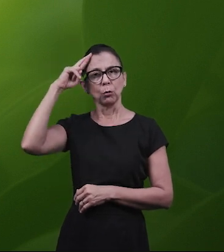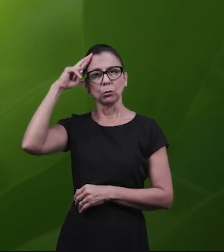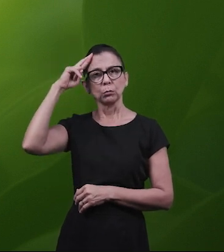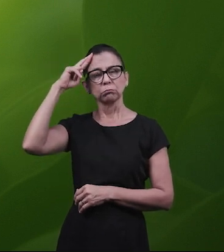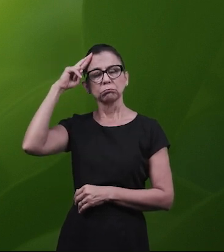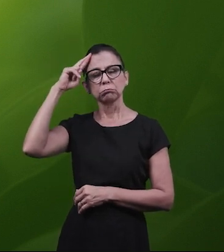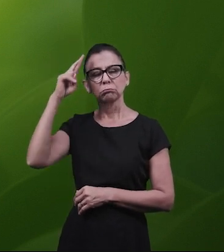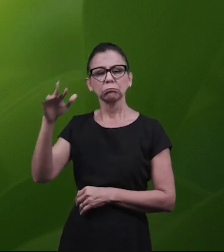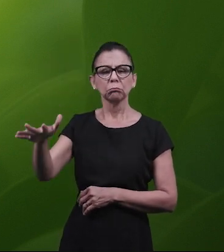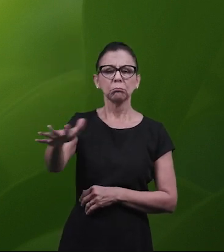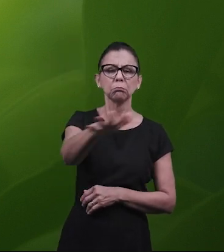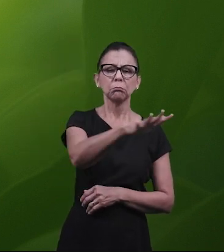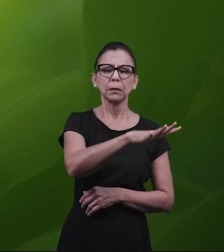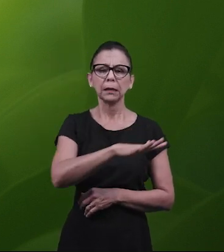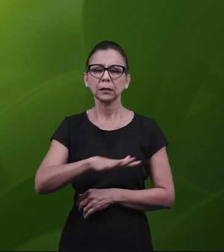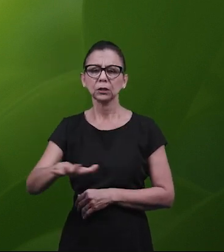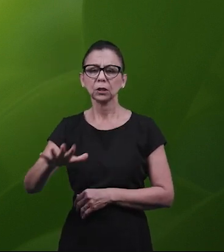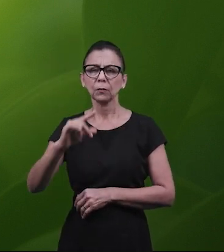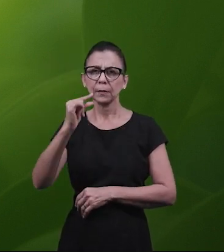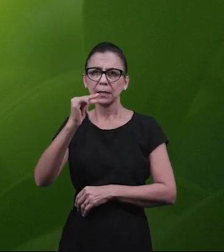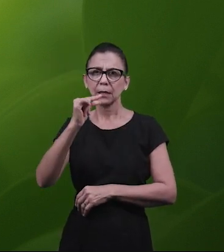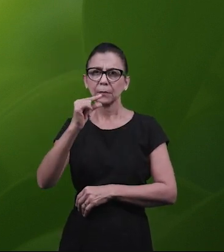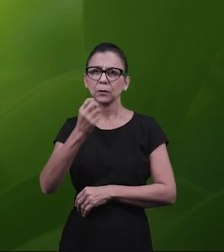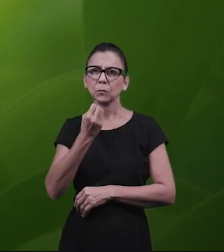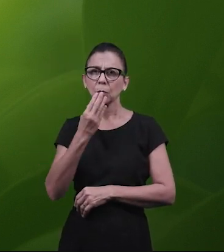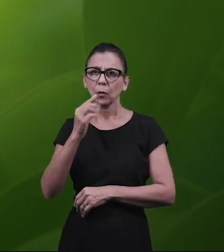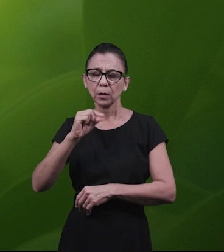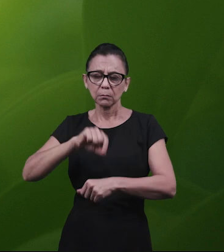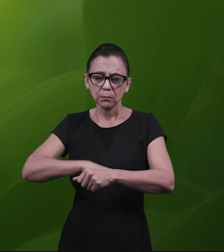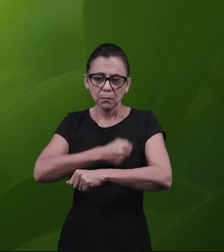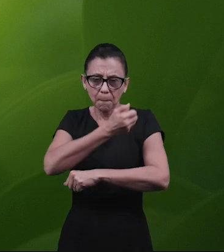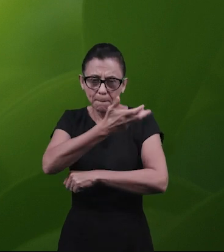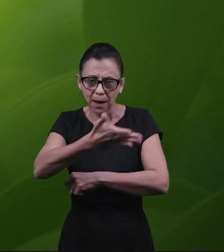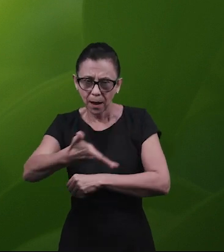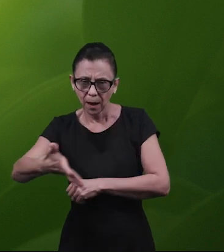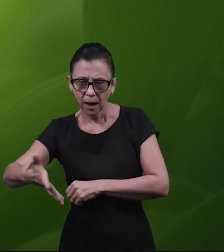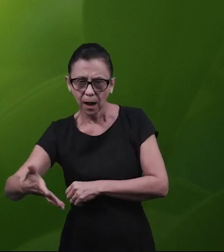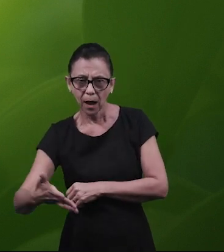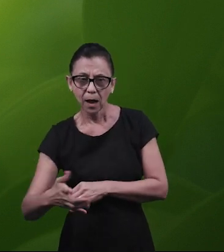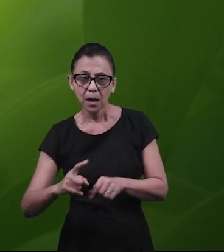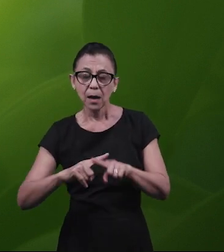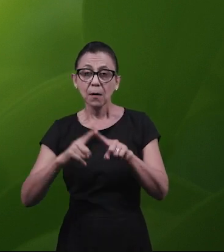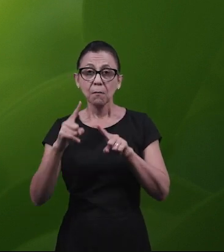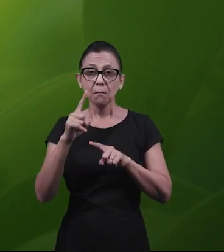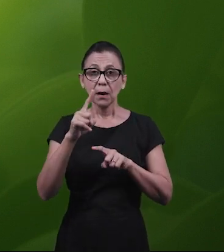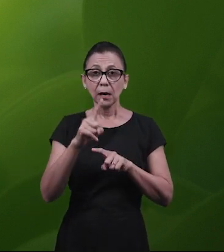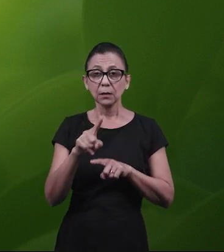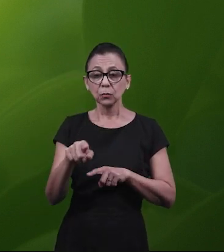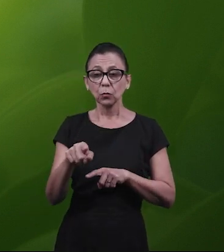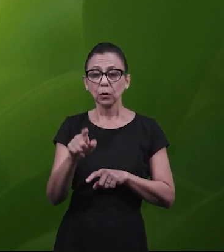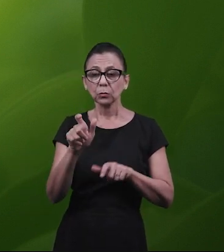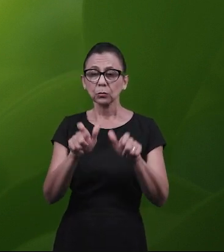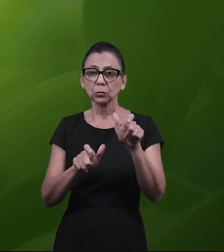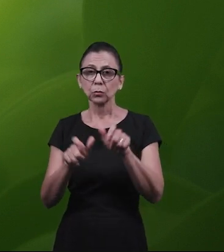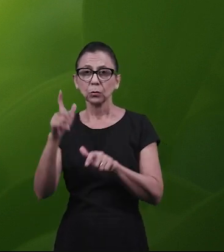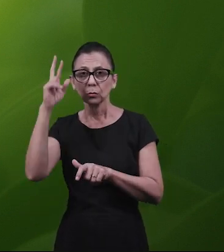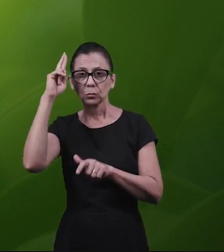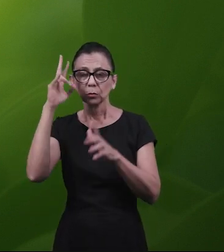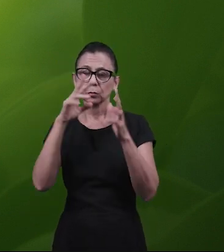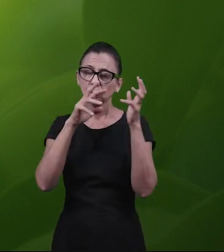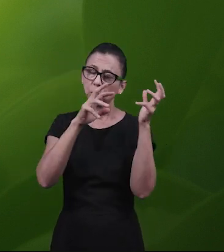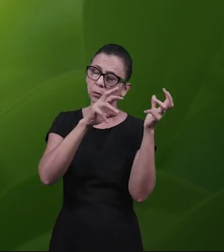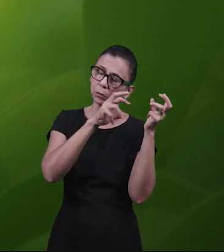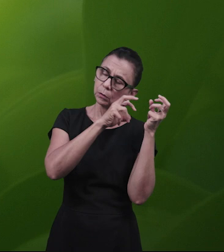son champ, mais qu'en dormant les hommes, l'adversaire vient et sème l'ivraie.